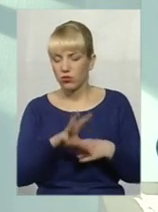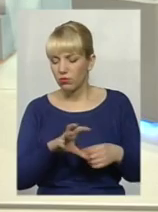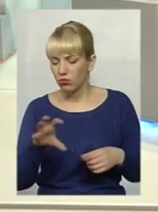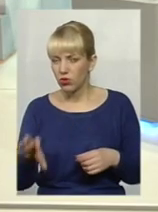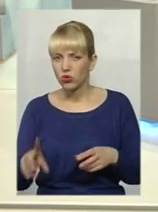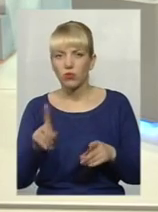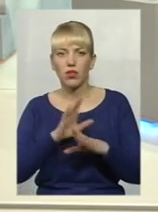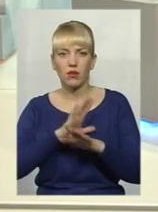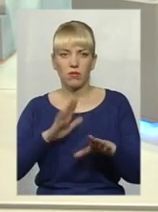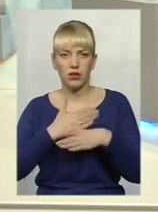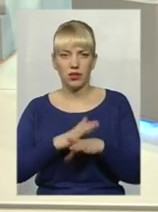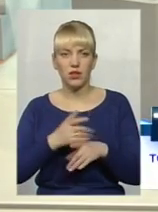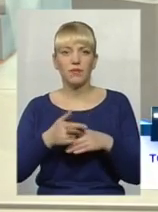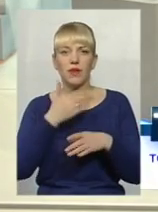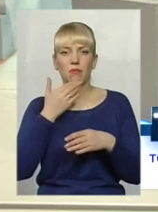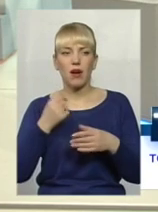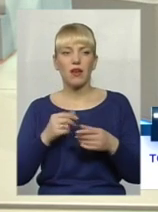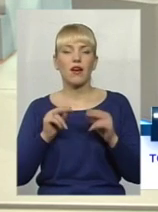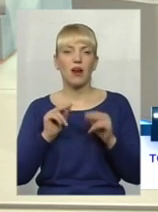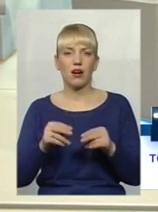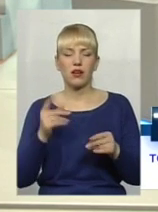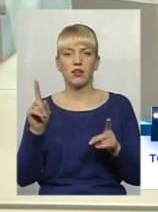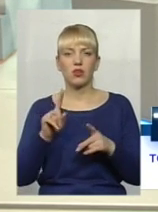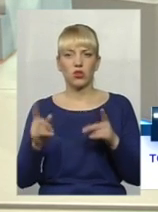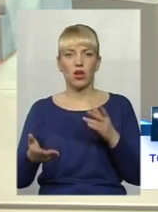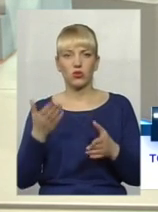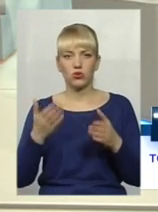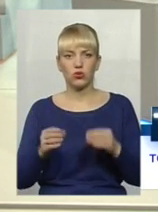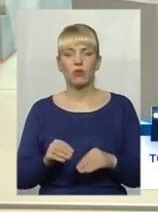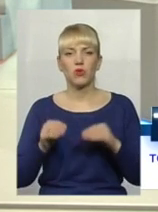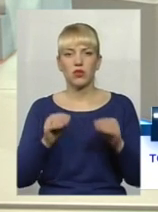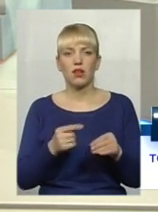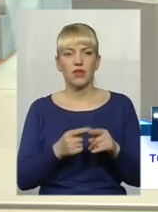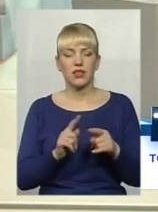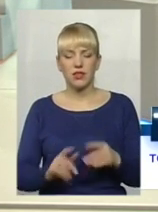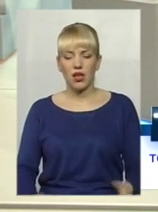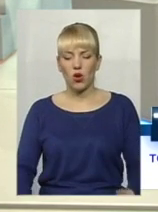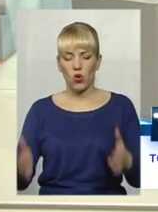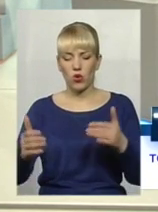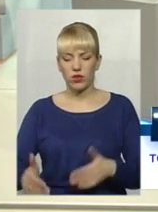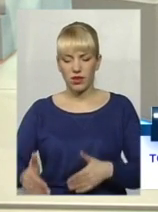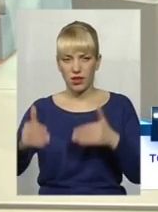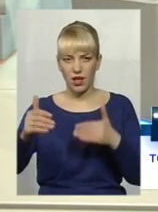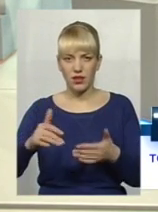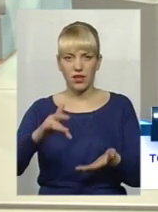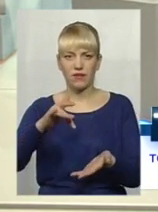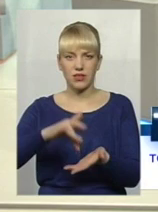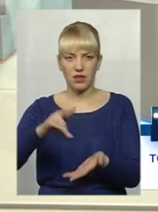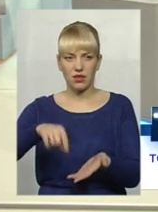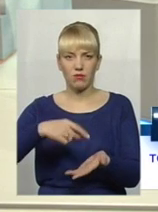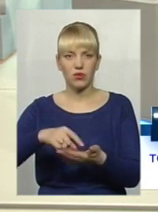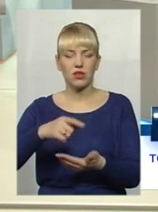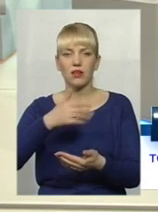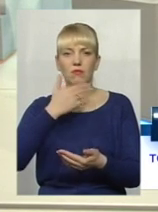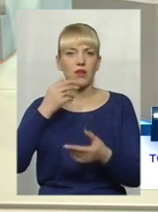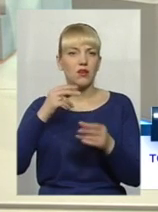Тобто, ну, немає гарантії, що якщо поставити той контейнер десь в центрі міста чи на будь-якому контейнерному майданчику, що туди не потрапить